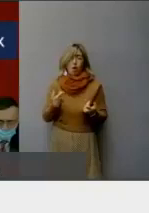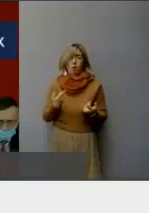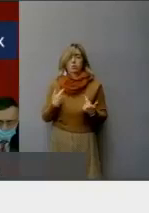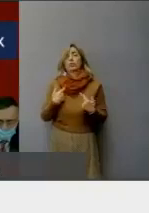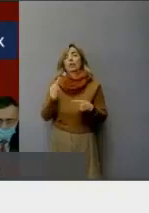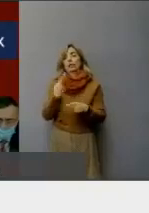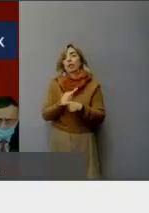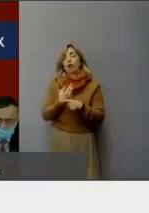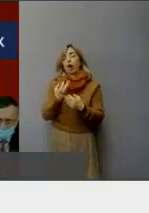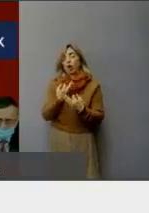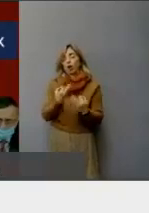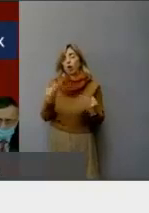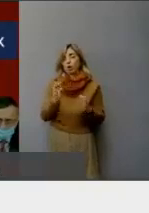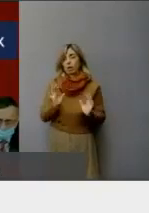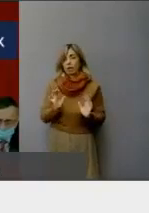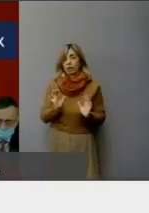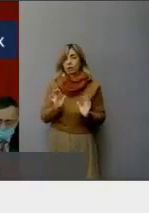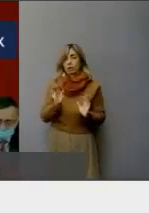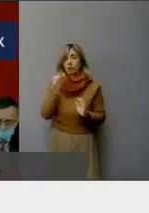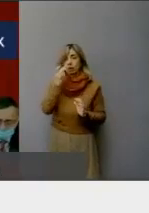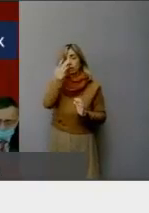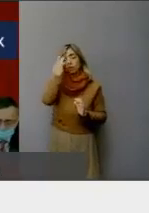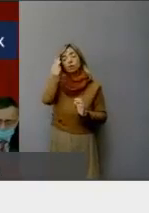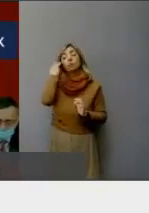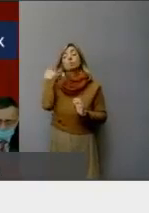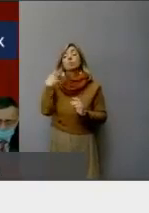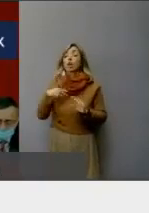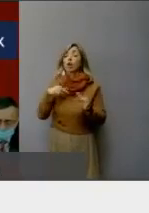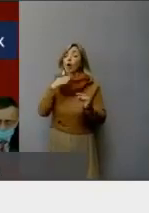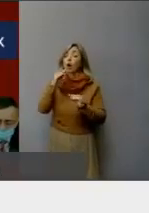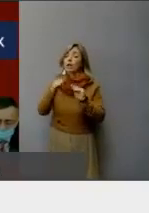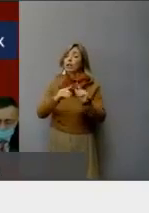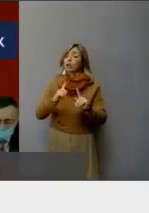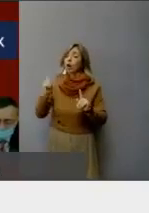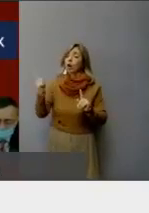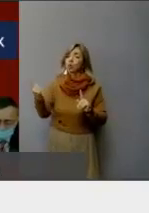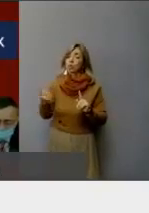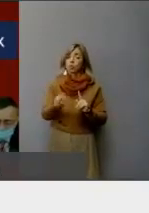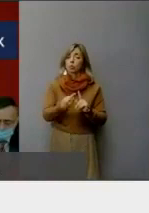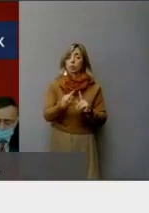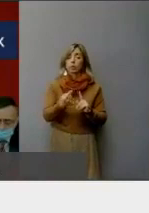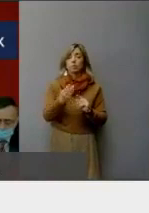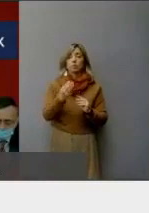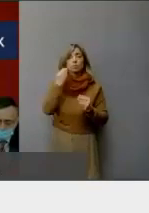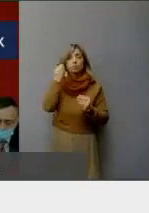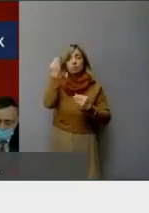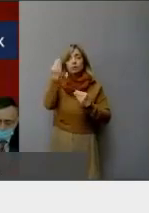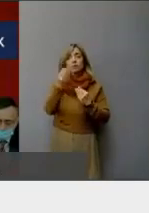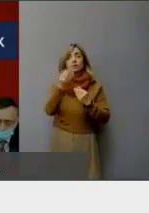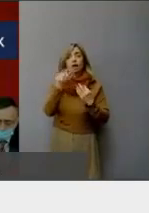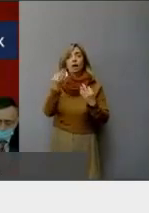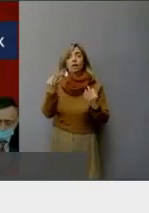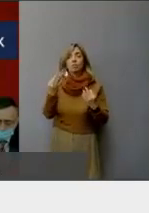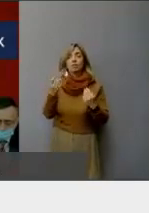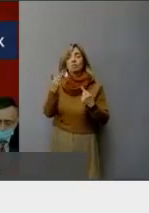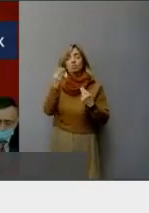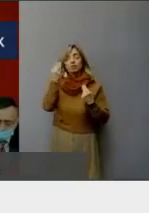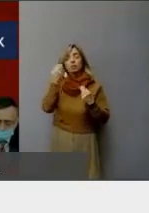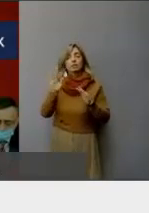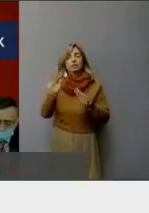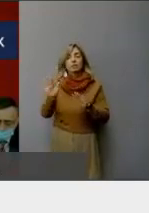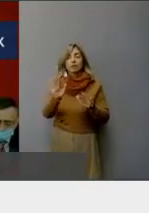chiedo a tutti e rivedere queste posizioni fare un bellissimo servizio alla città